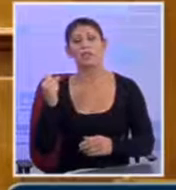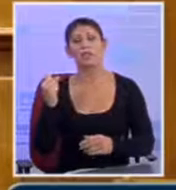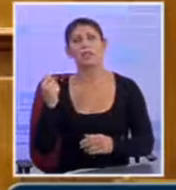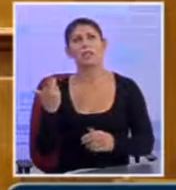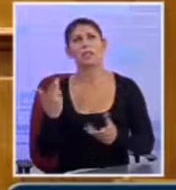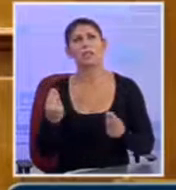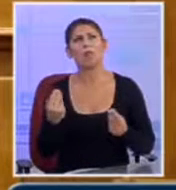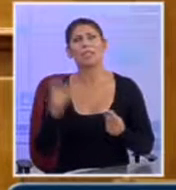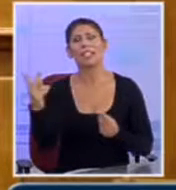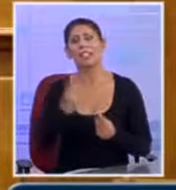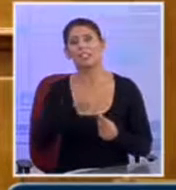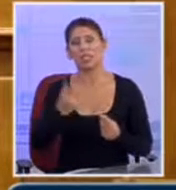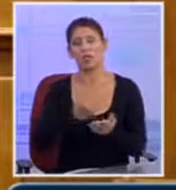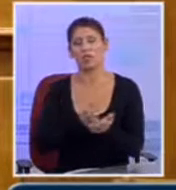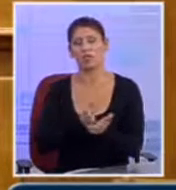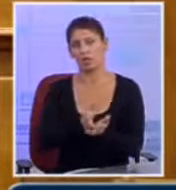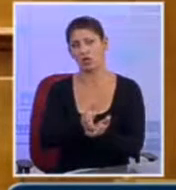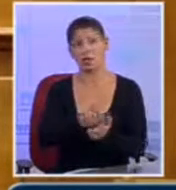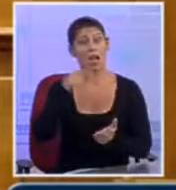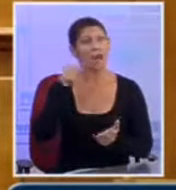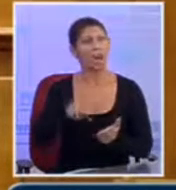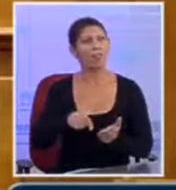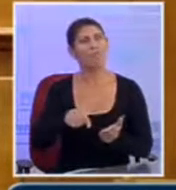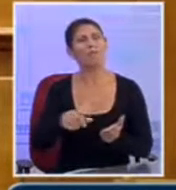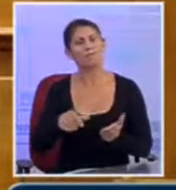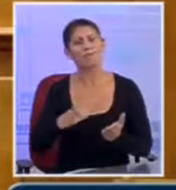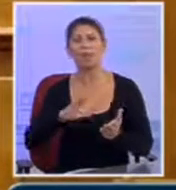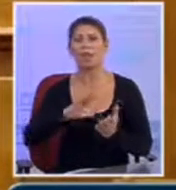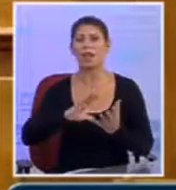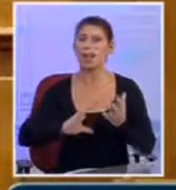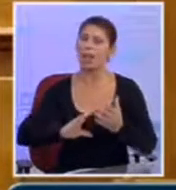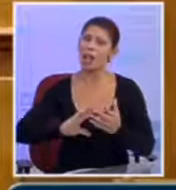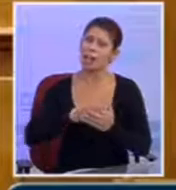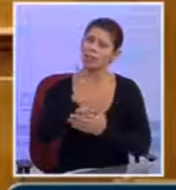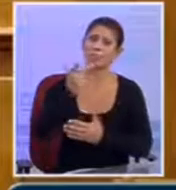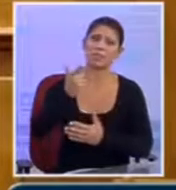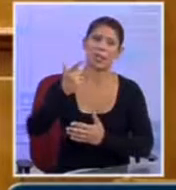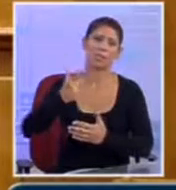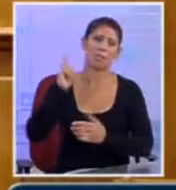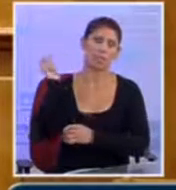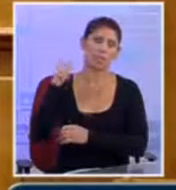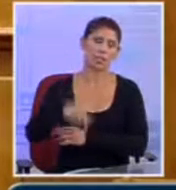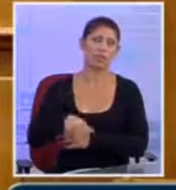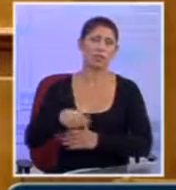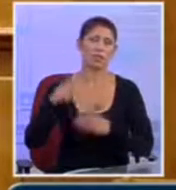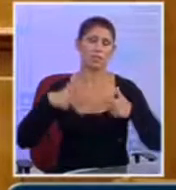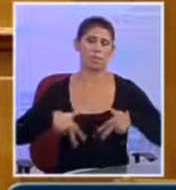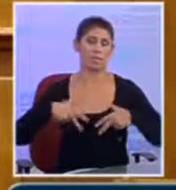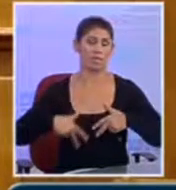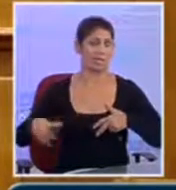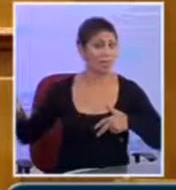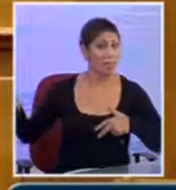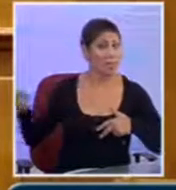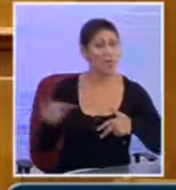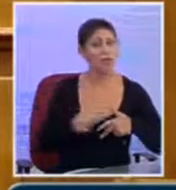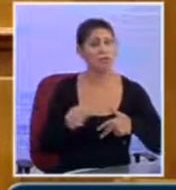κοινωνικής δικαιοσύνης. Και αυτό αποτελεί εμπολής και την αναπτυξιακή στρατηγική της παρούσας κυβέρνησης. Η επιστροφή μέσα